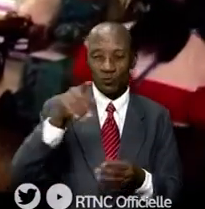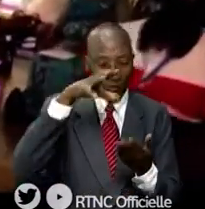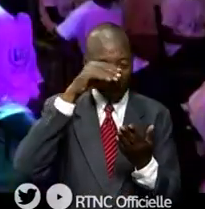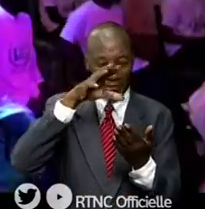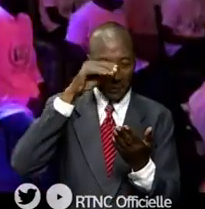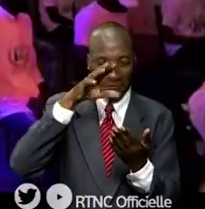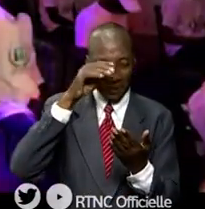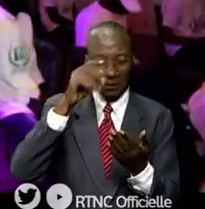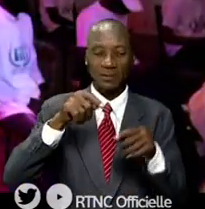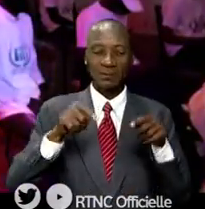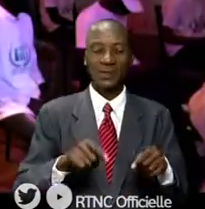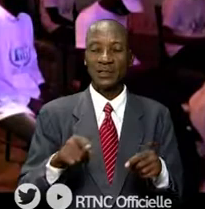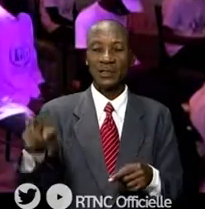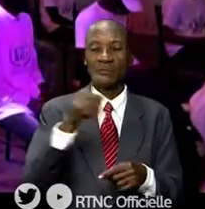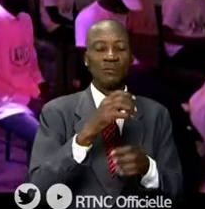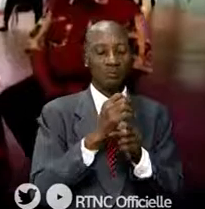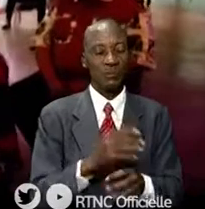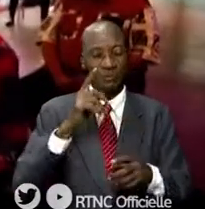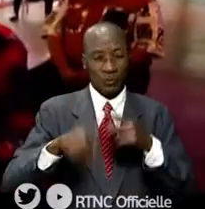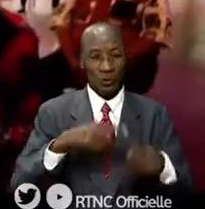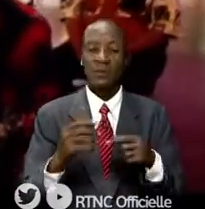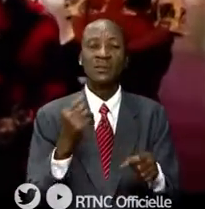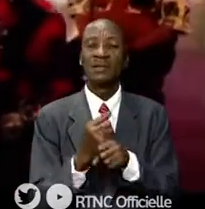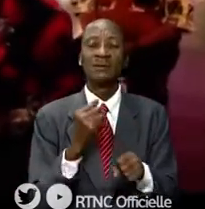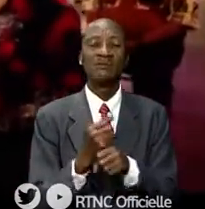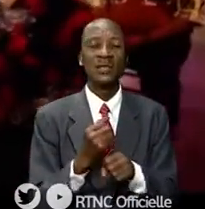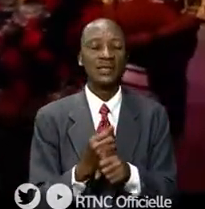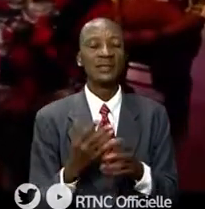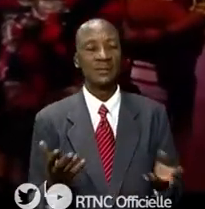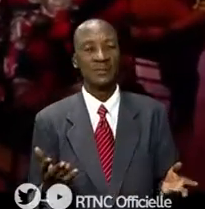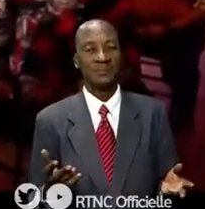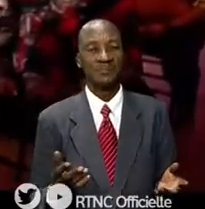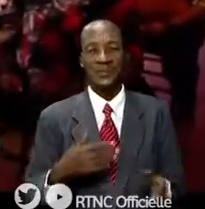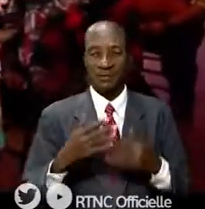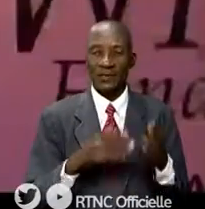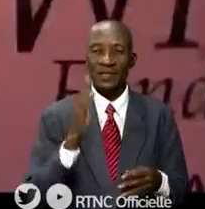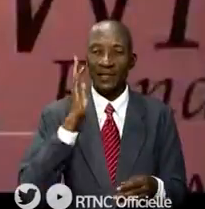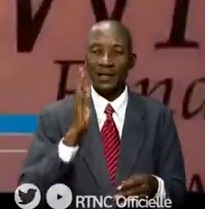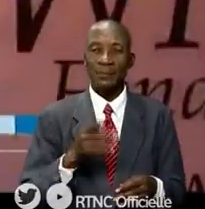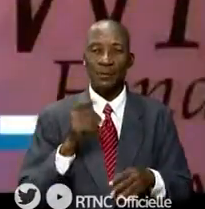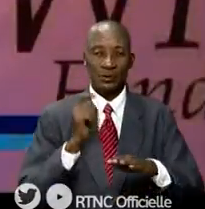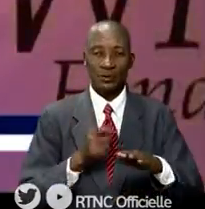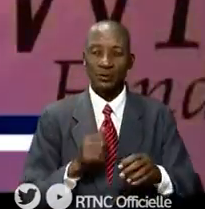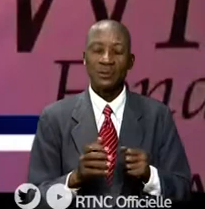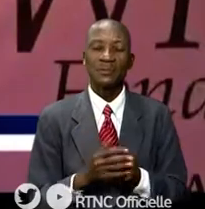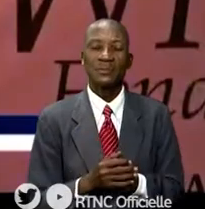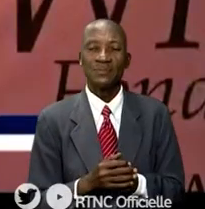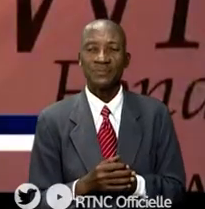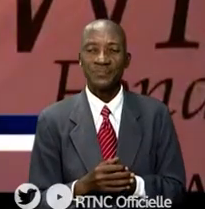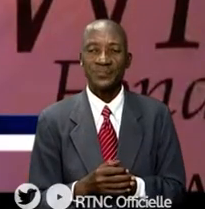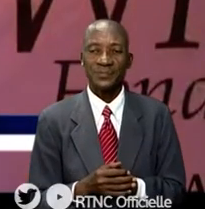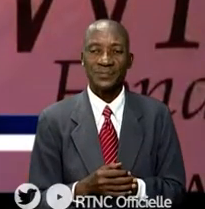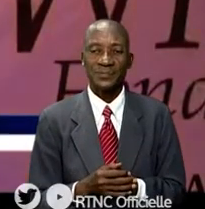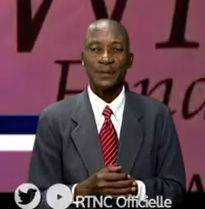faire. On vous a dit qu'à travers de vous, si aujourd'hui vous êtes à 136, demain nous devons être à 200, après demain à